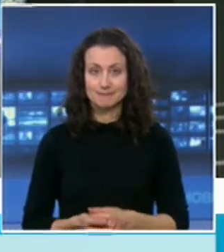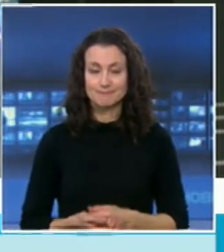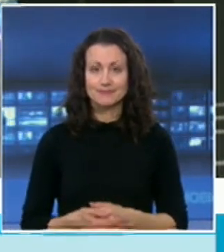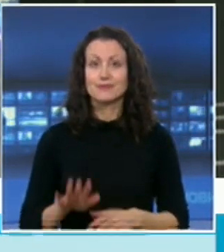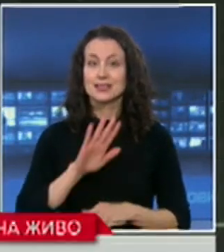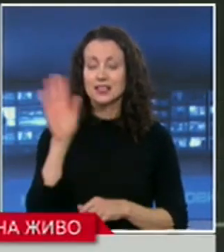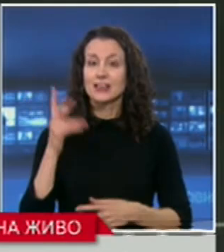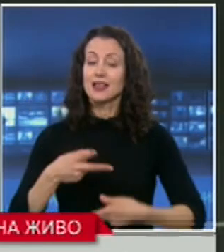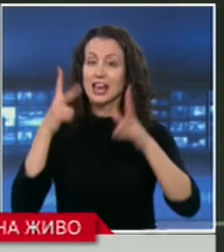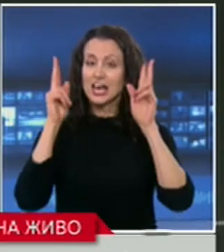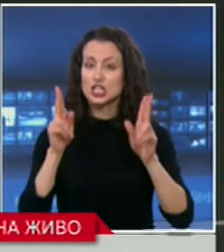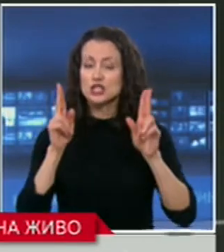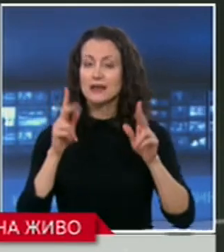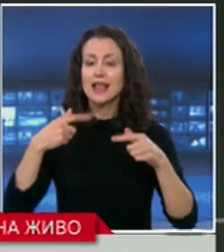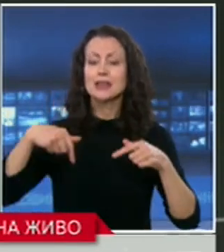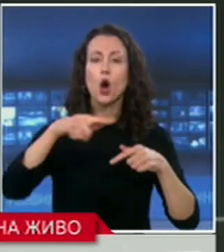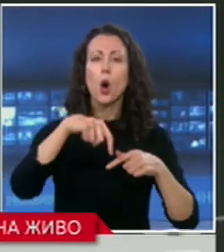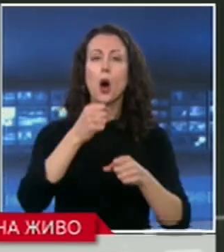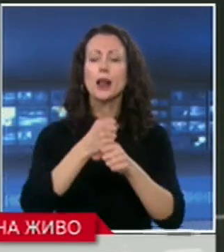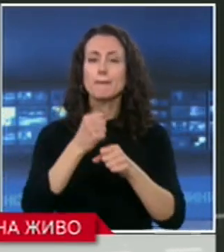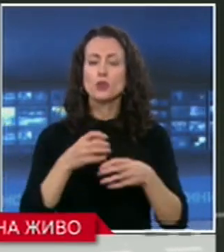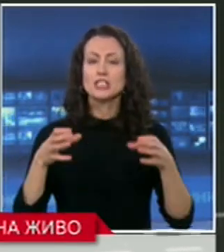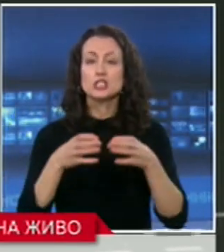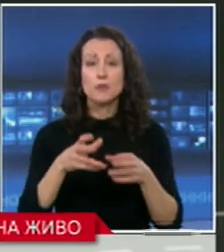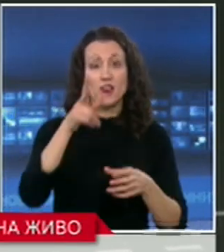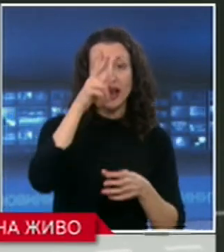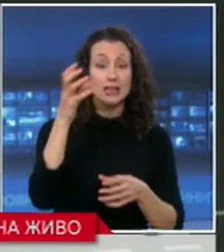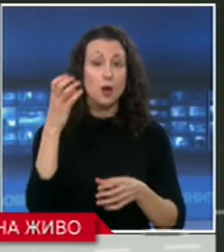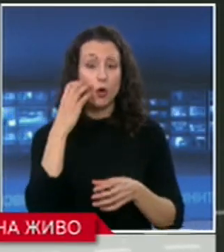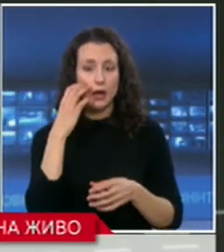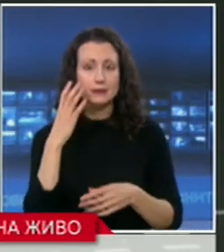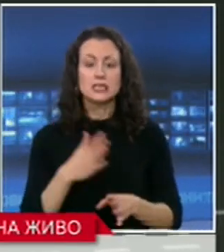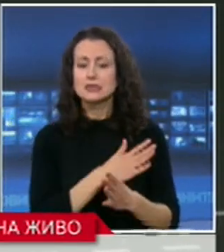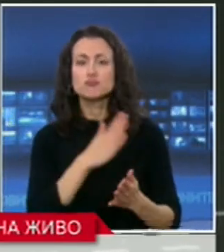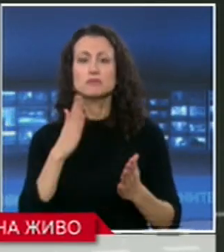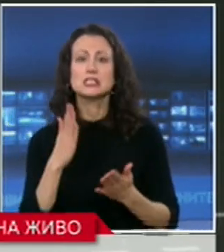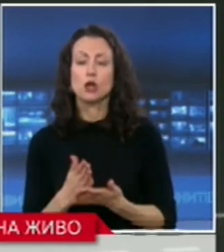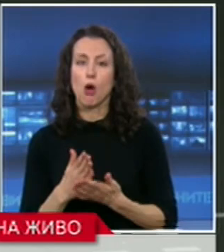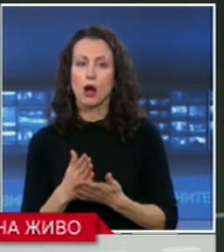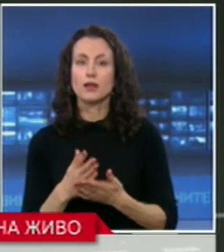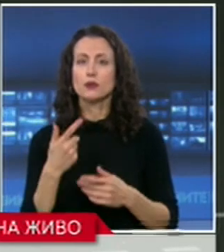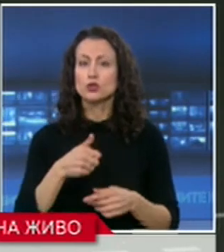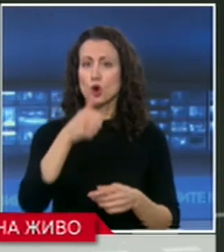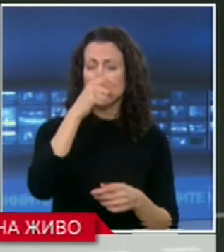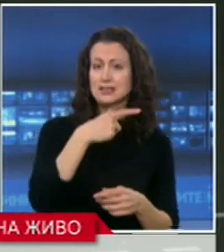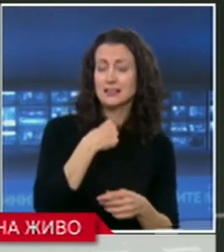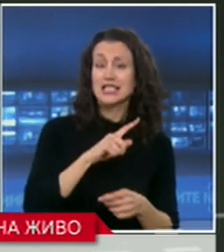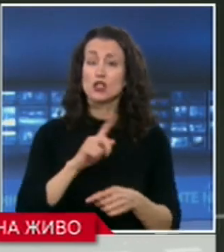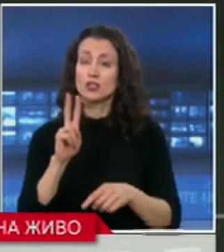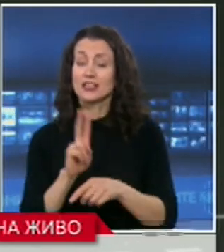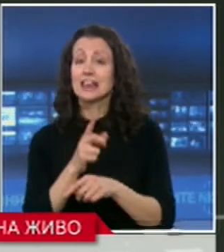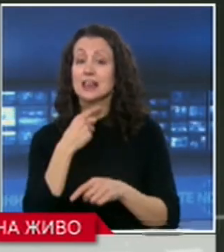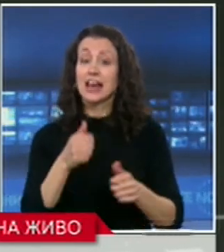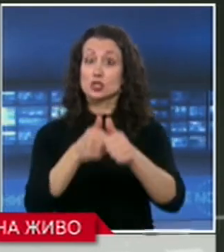Здравейте! С решение на оперативните щабове във Варна и Бургас, срокът в който учениците от 6 до 12 клас ще се обучават дистанционно,